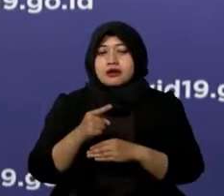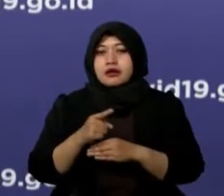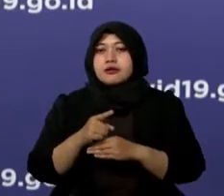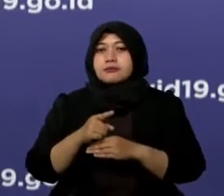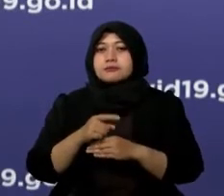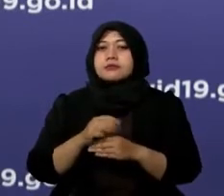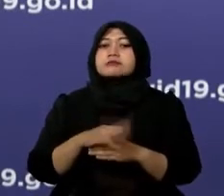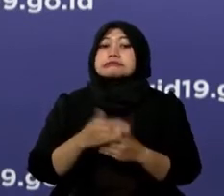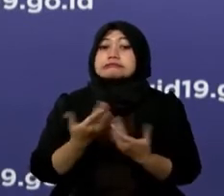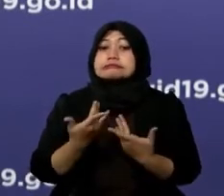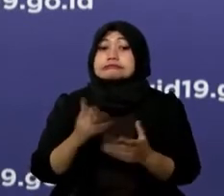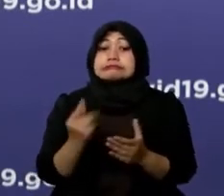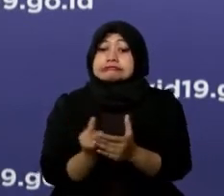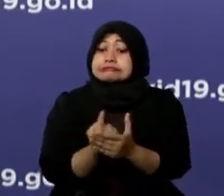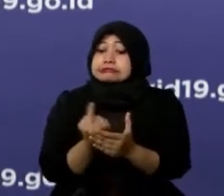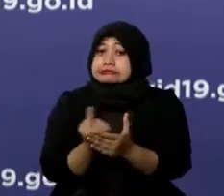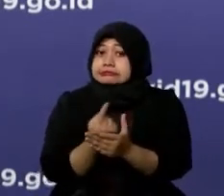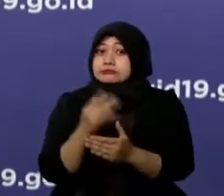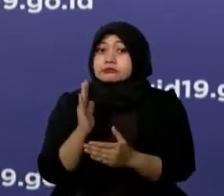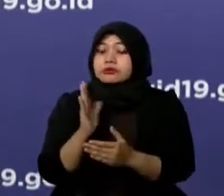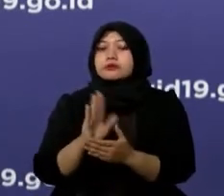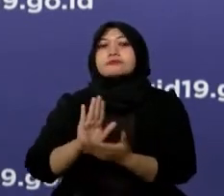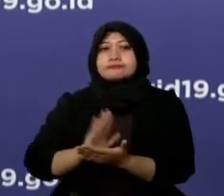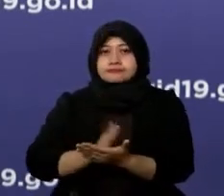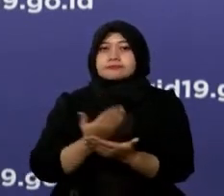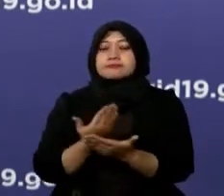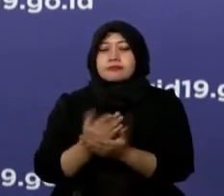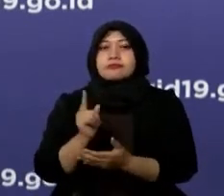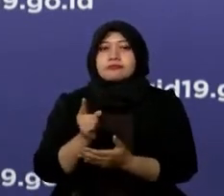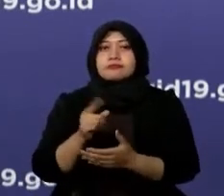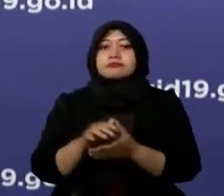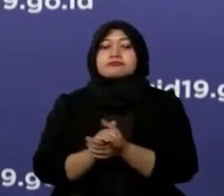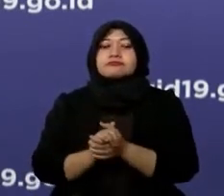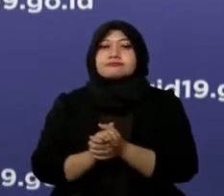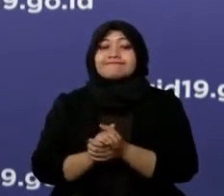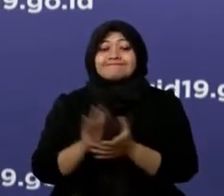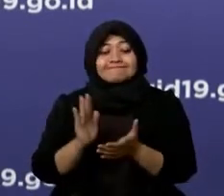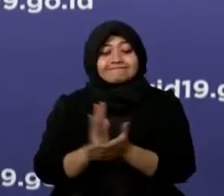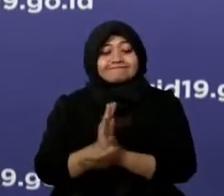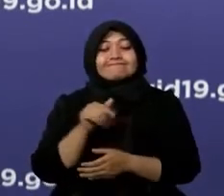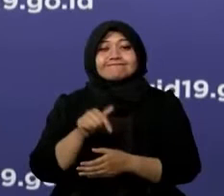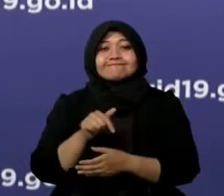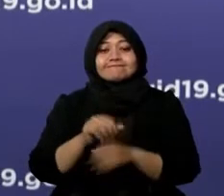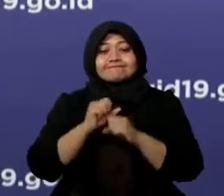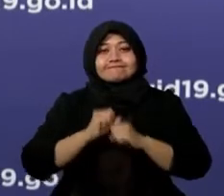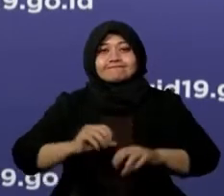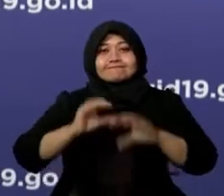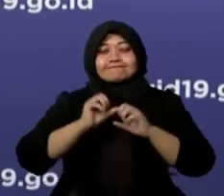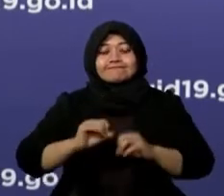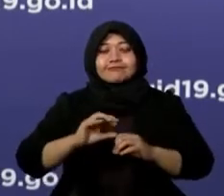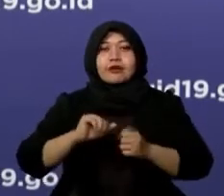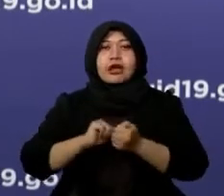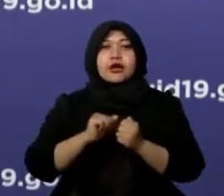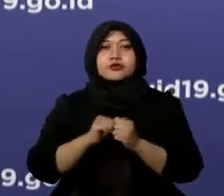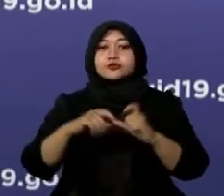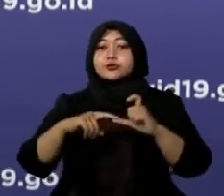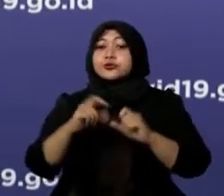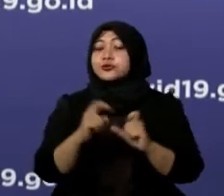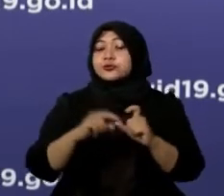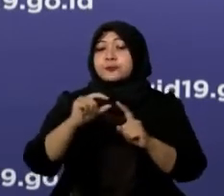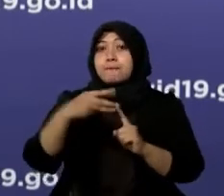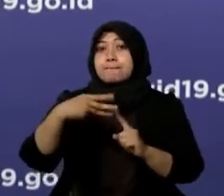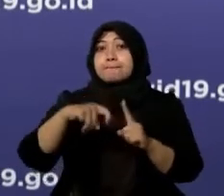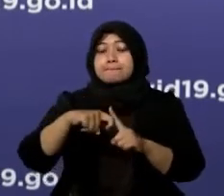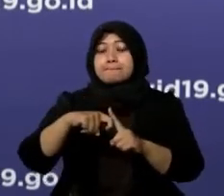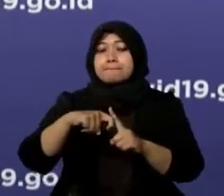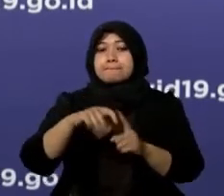dan kemudian selesai isolasi serta kematian. Pada kesempatan ini mungkin saya akan menyampaikan tentang kasus suspek. Ini supaya